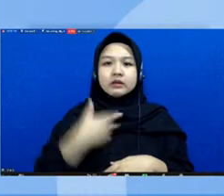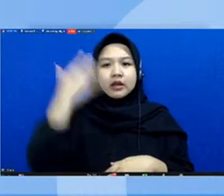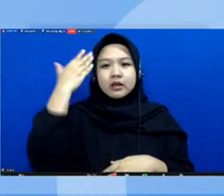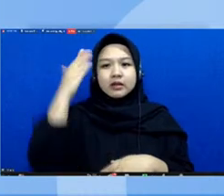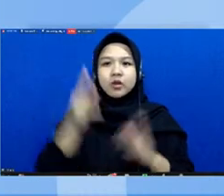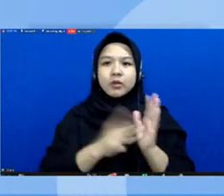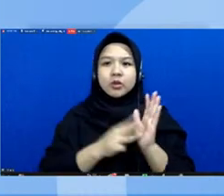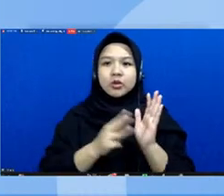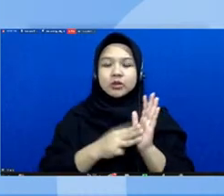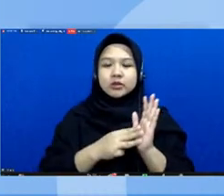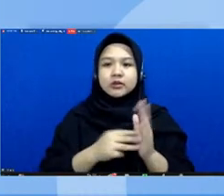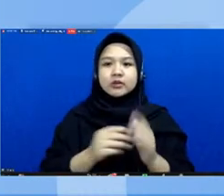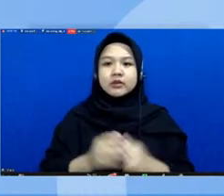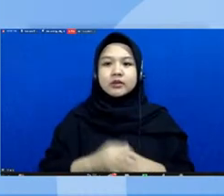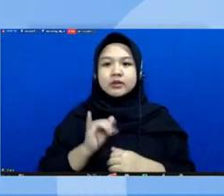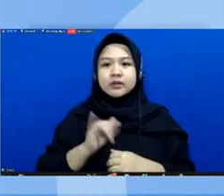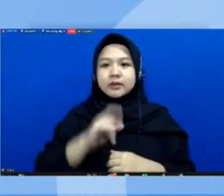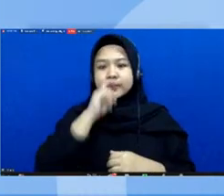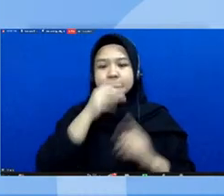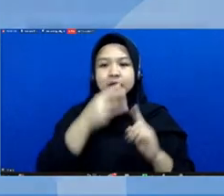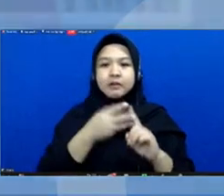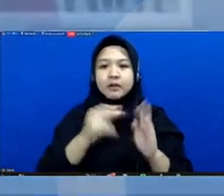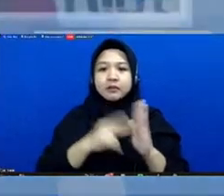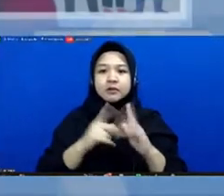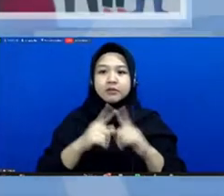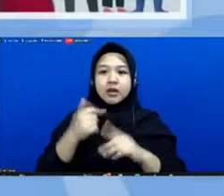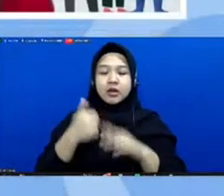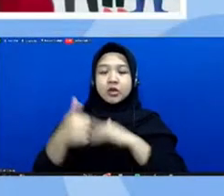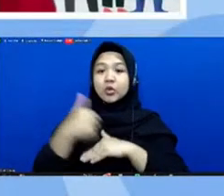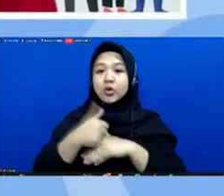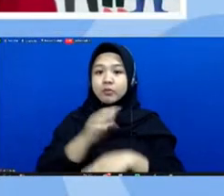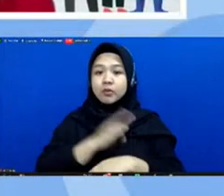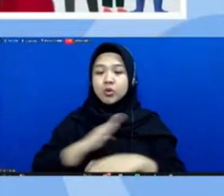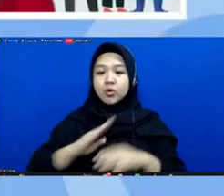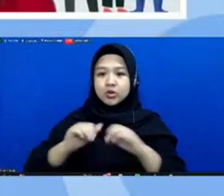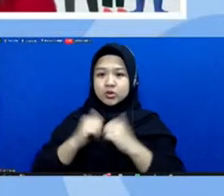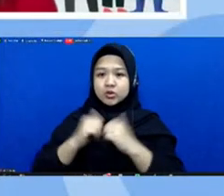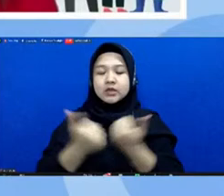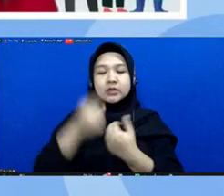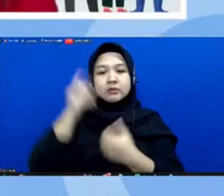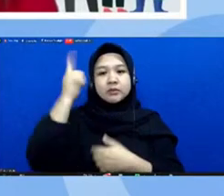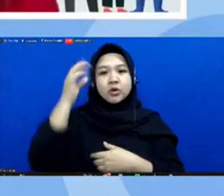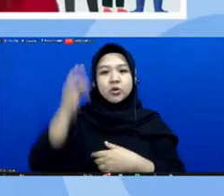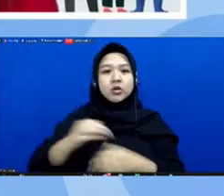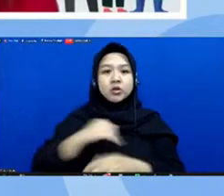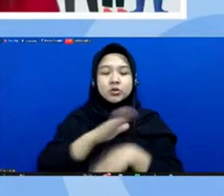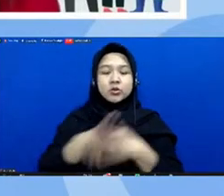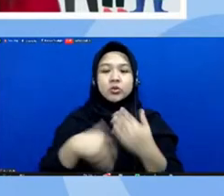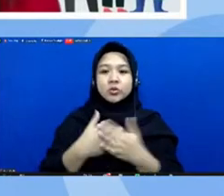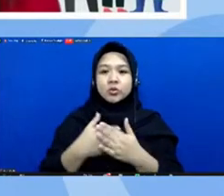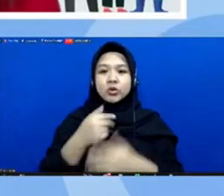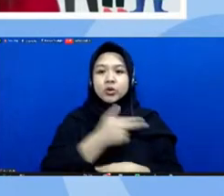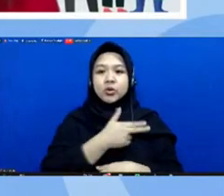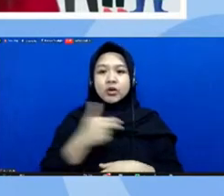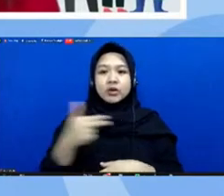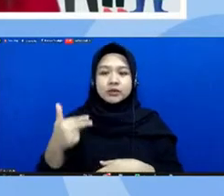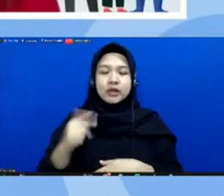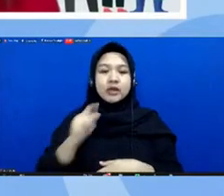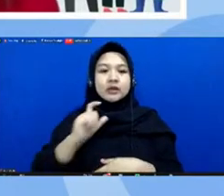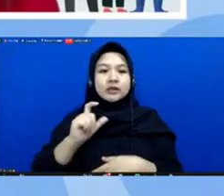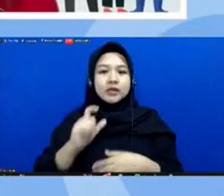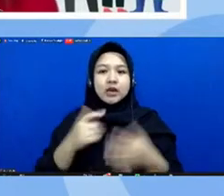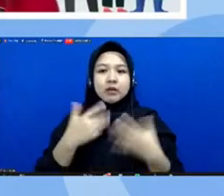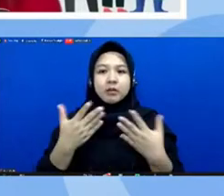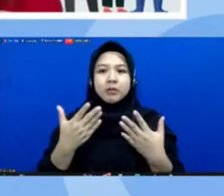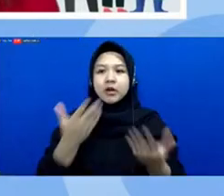Pak Bima, sebagai Ketua Dewan Pengurus Asosiasi Pemerintah Kota Seluruh Indonesia, ini Apeksi nih. Jurus itu apa sih, Pak, yang